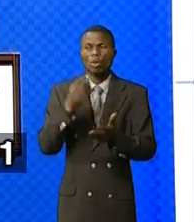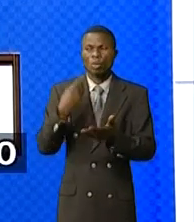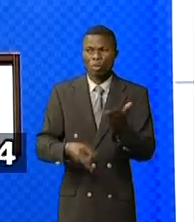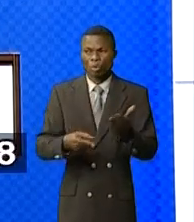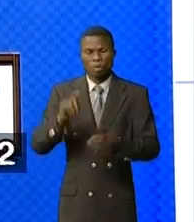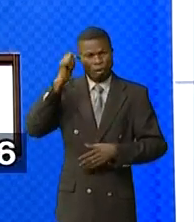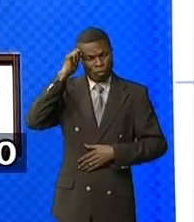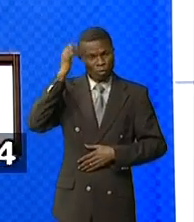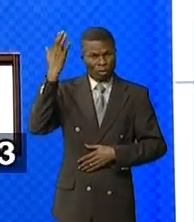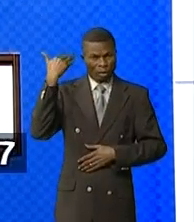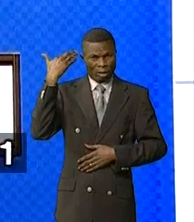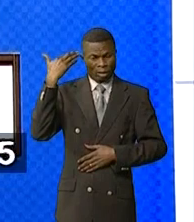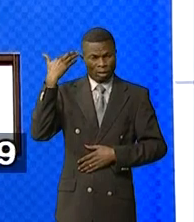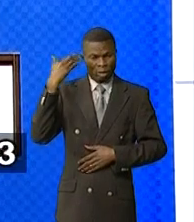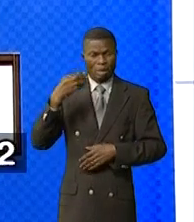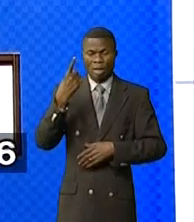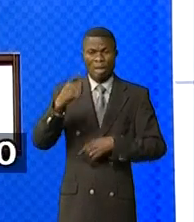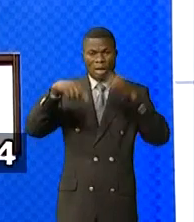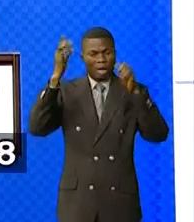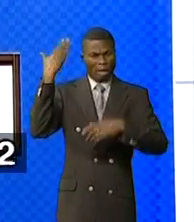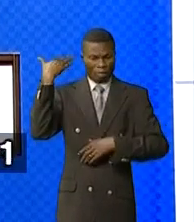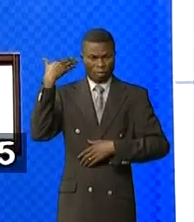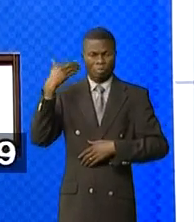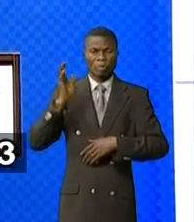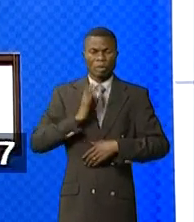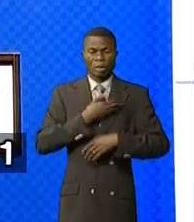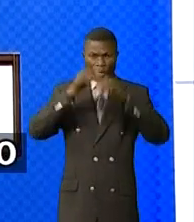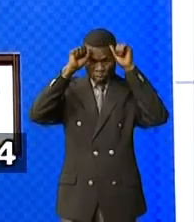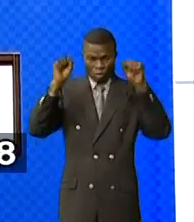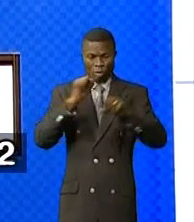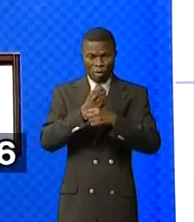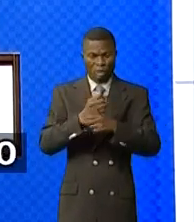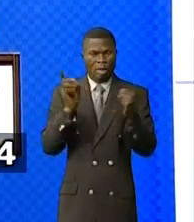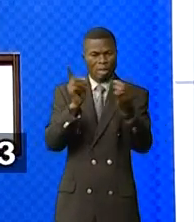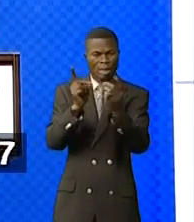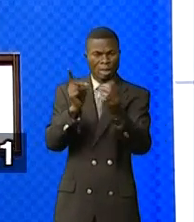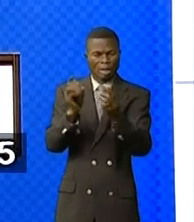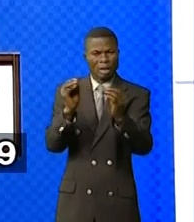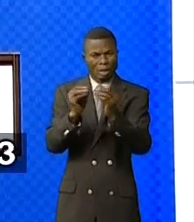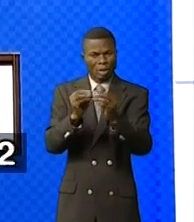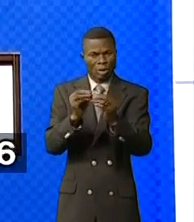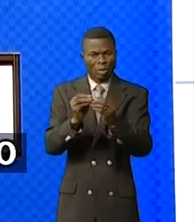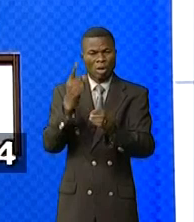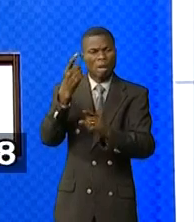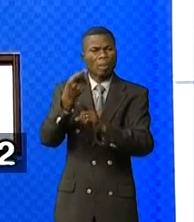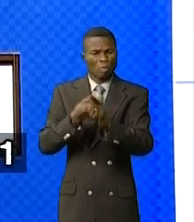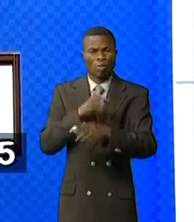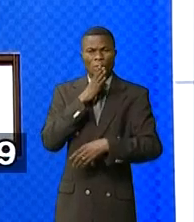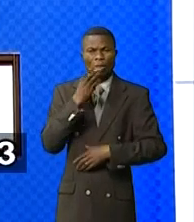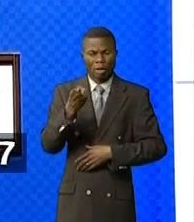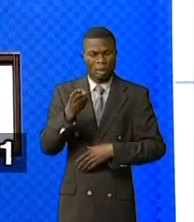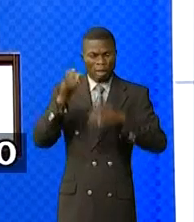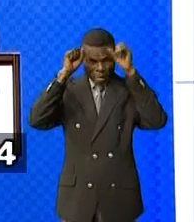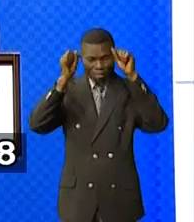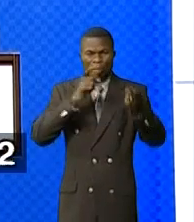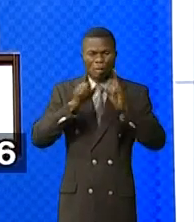vous souvenez qu'il y a même pas une année, le président de la République a initié des consultations plurielles qui ont pris un mois. Il a parlé